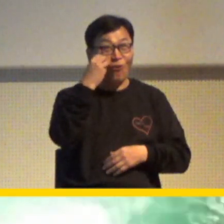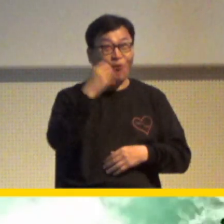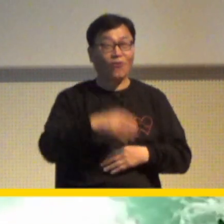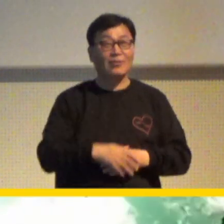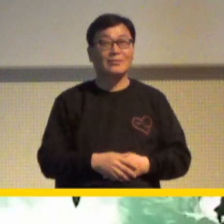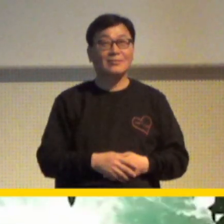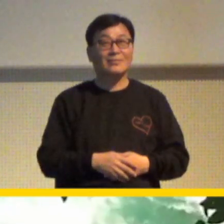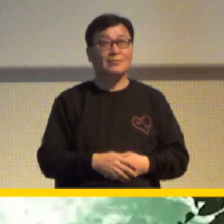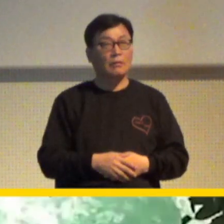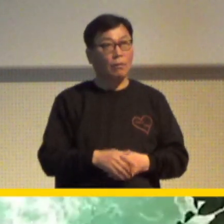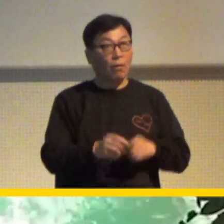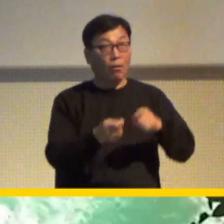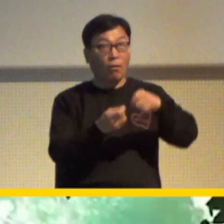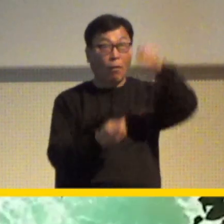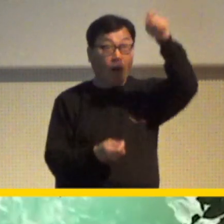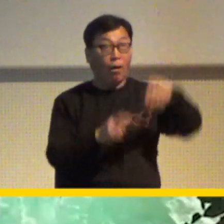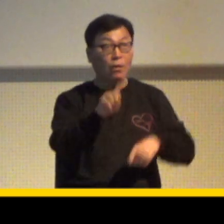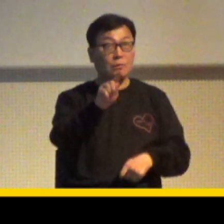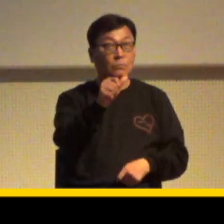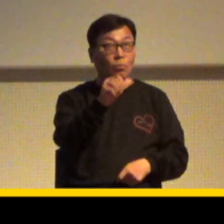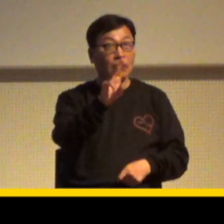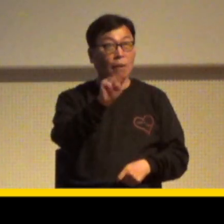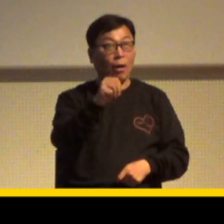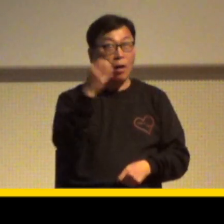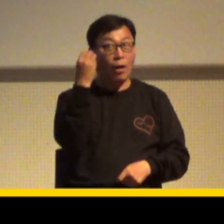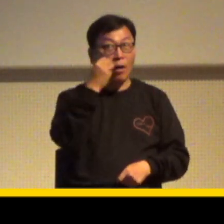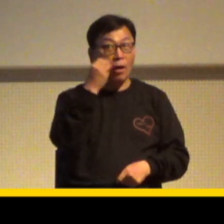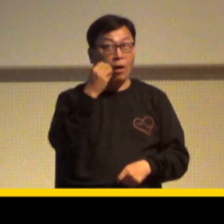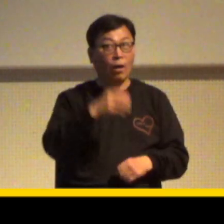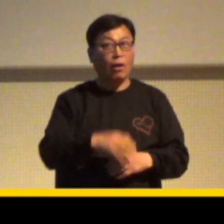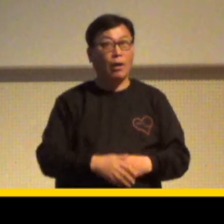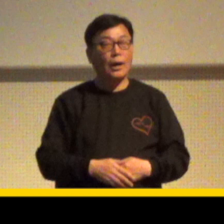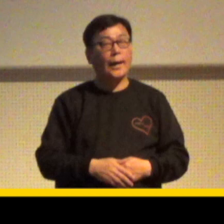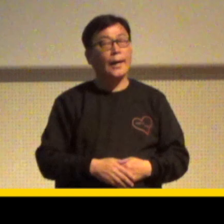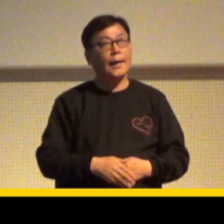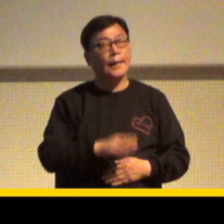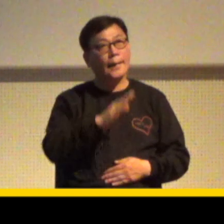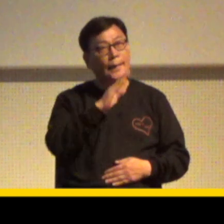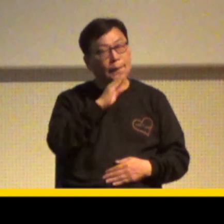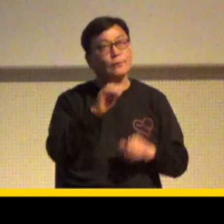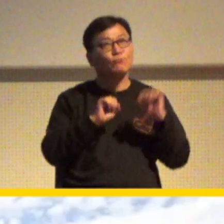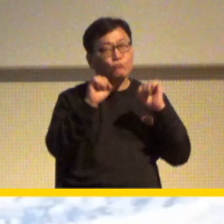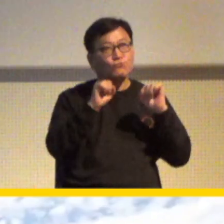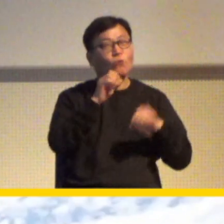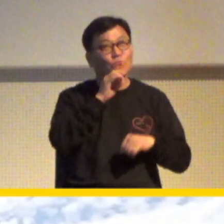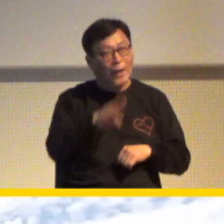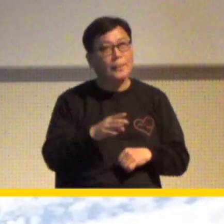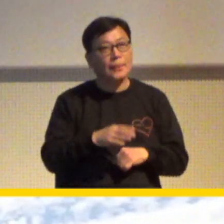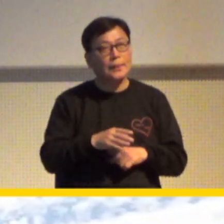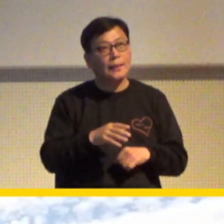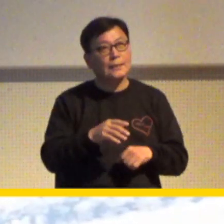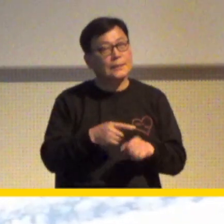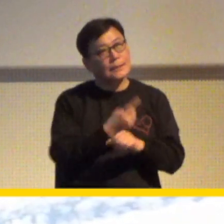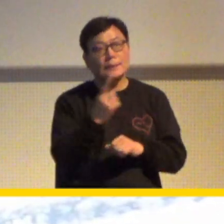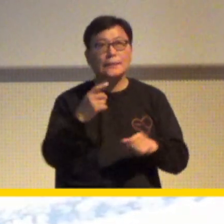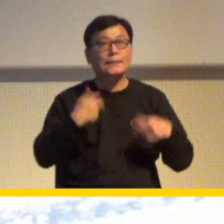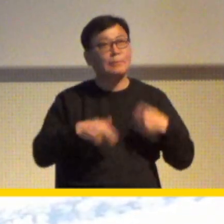네, 저희가 한 15미터 정도 됩니다. 네. 네. 정말 운동만 하면서 재미는 없어요.